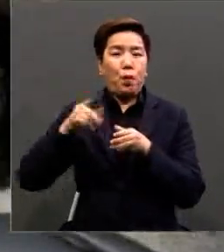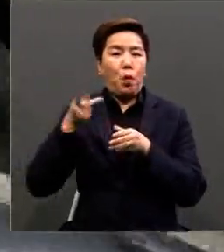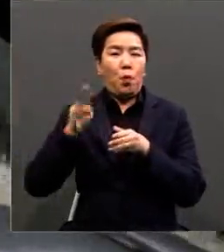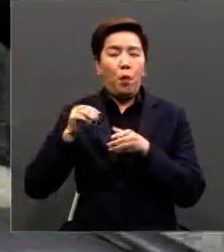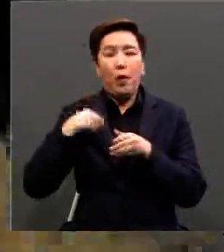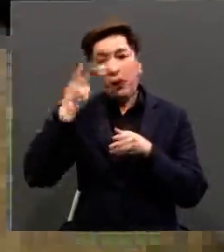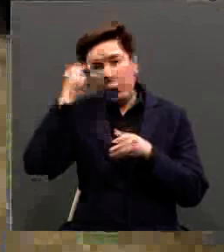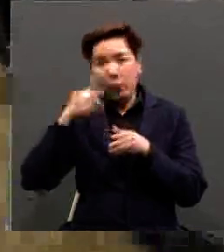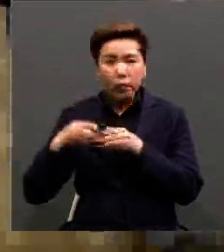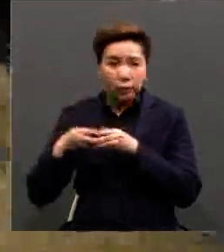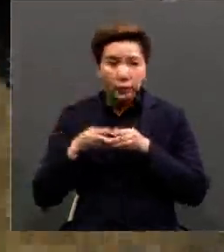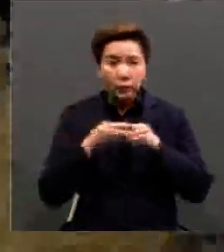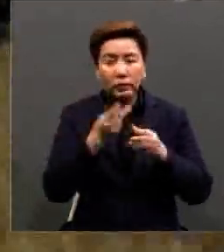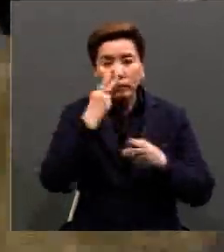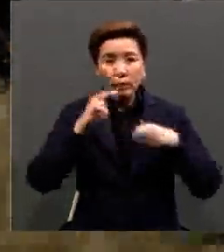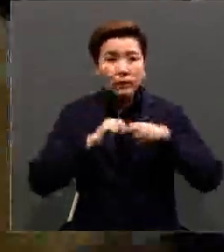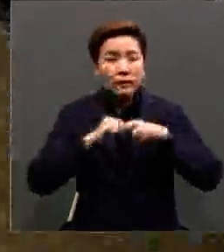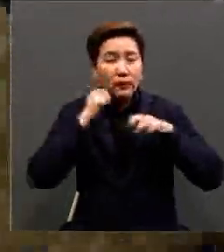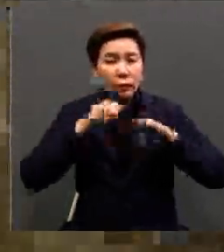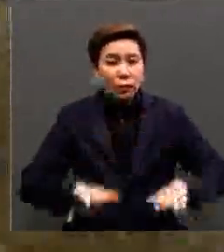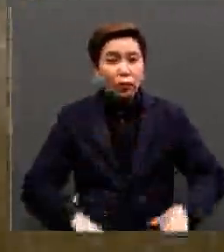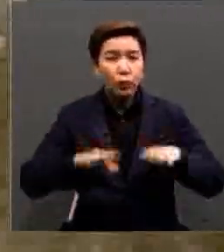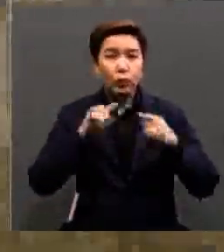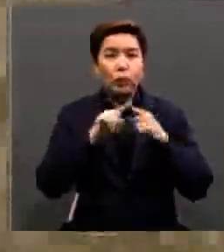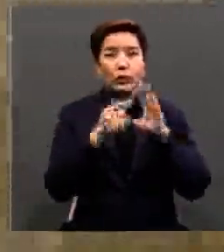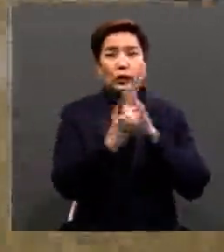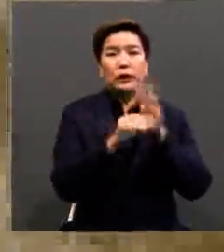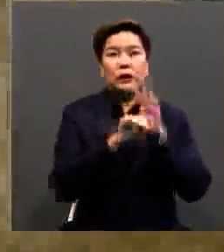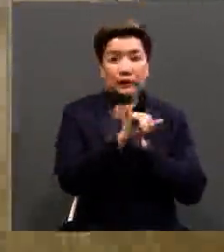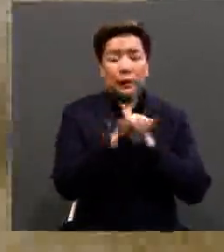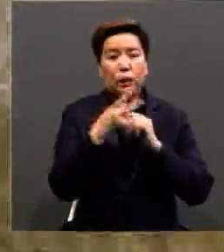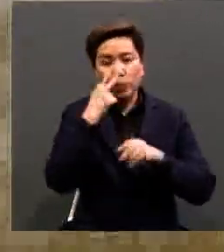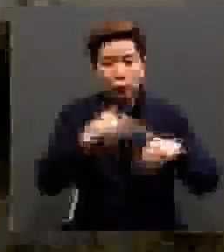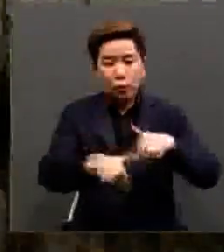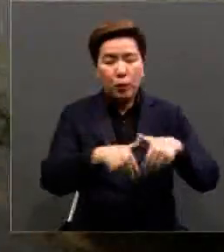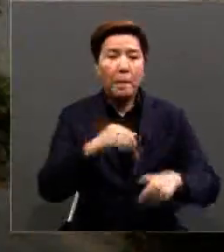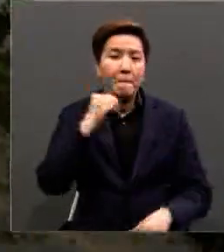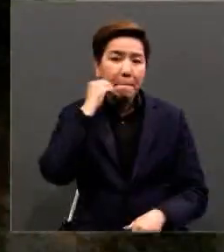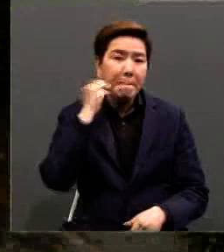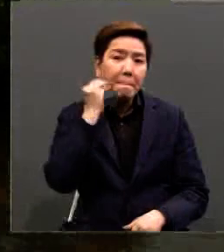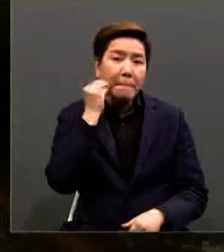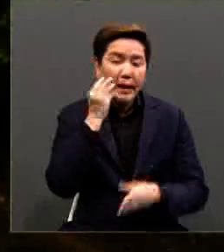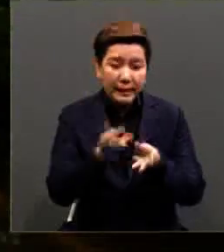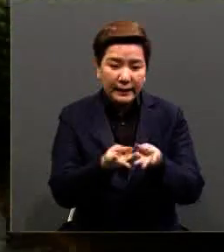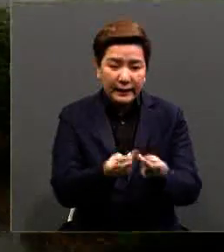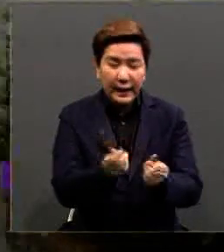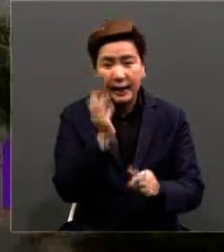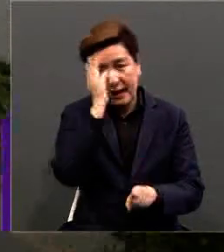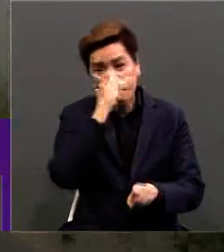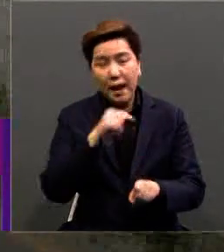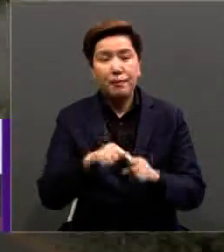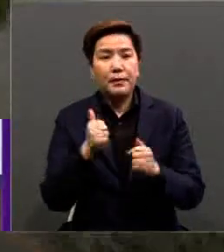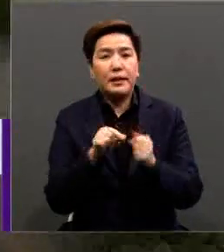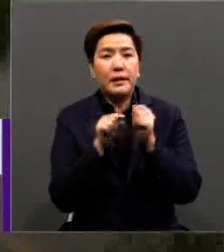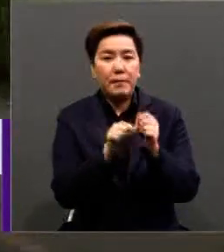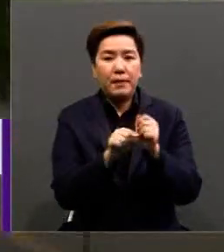ได้ลงไปตรวจสอบสถานการณ์น้ำที่ยโสธรนะครับก่อนที่จะไปที่บริเวณชุมชนบ้านทรายงามตำบลกุดกุงนะครับ